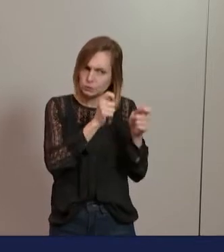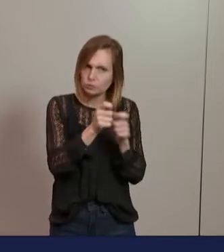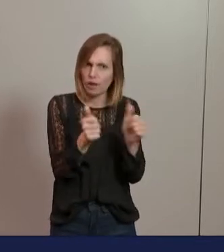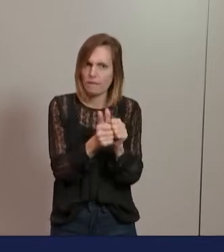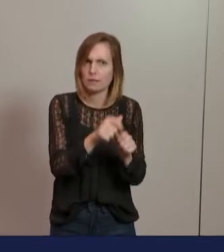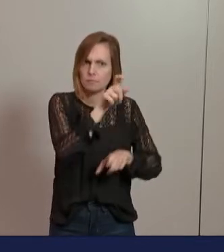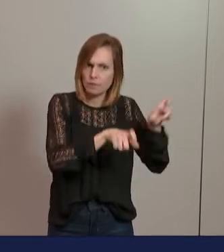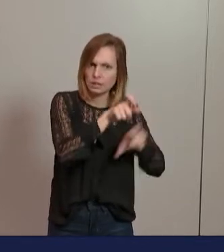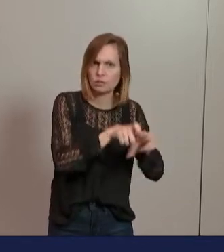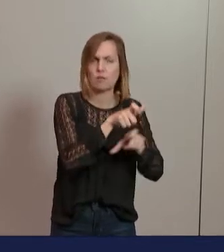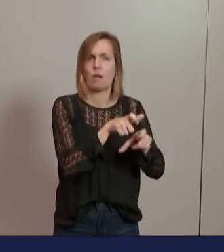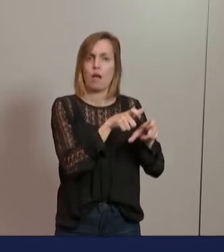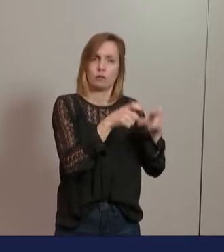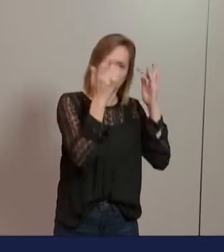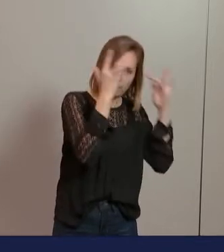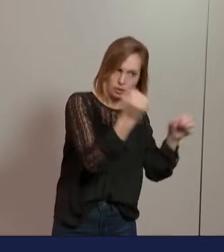citoyens.